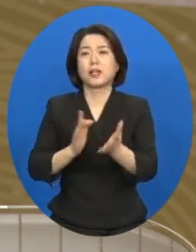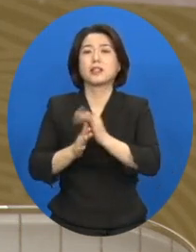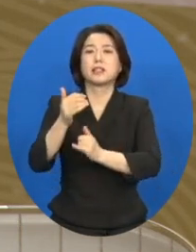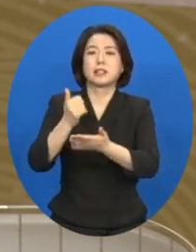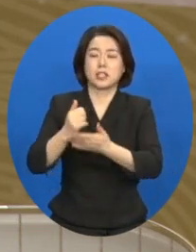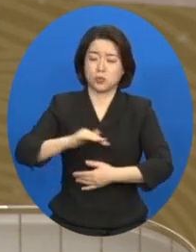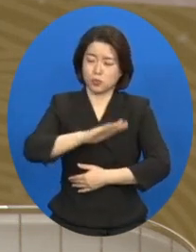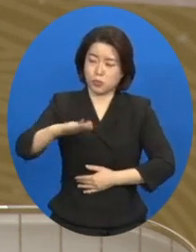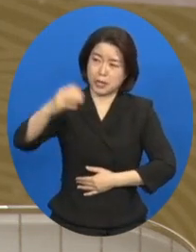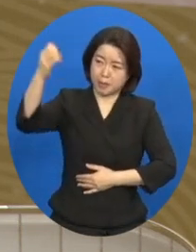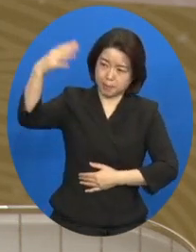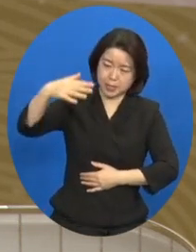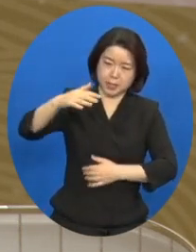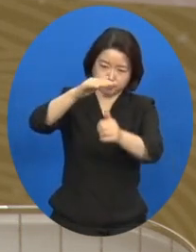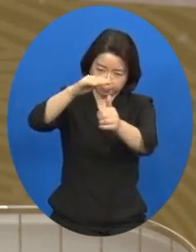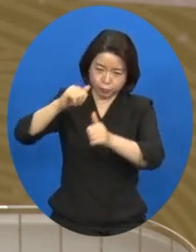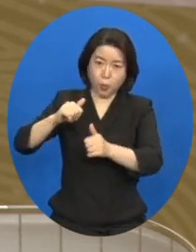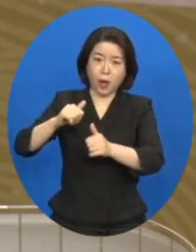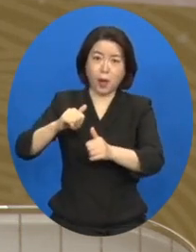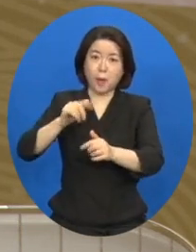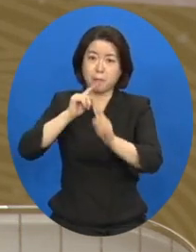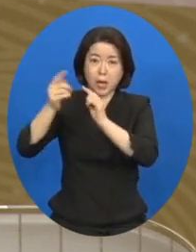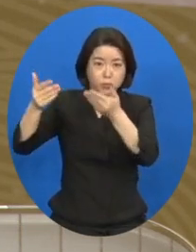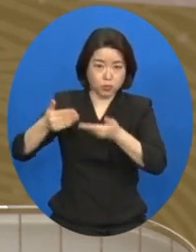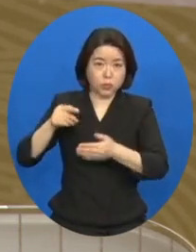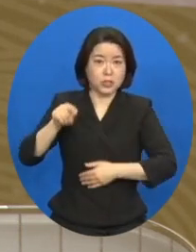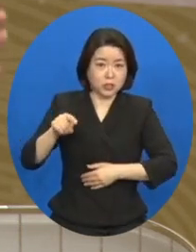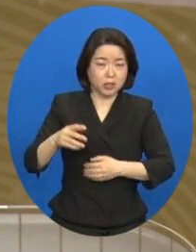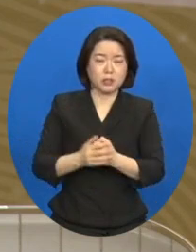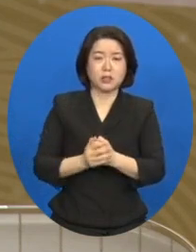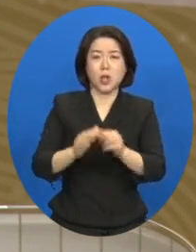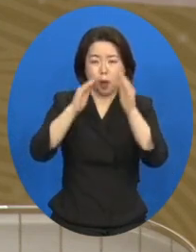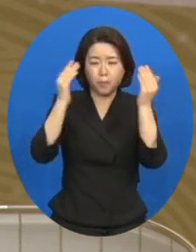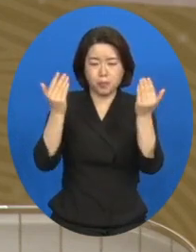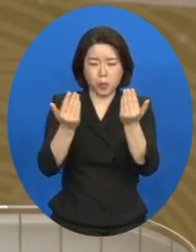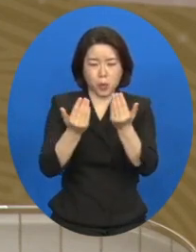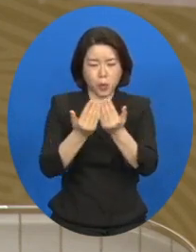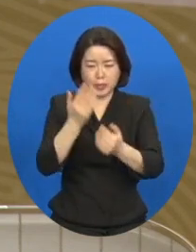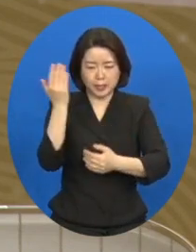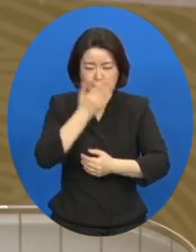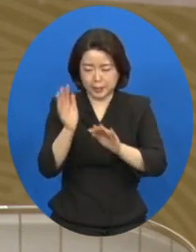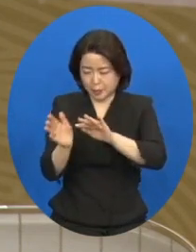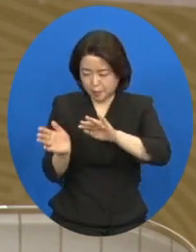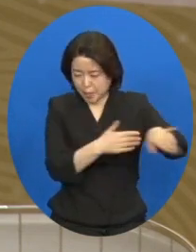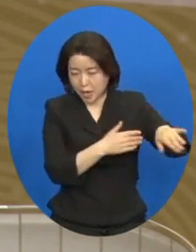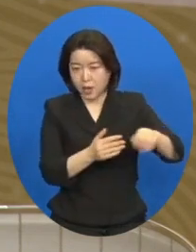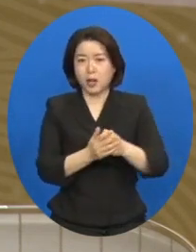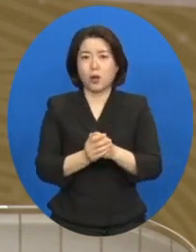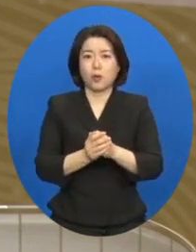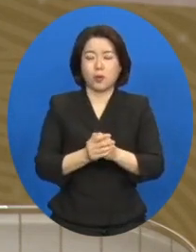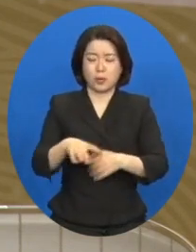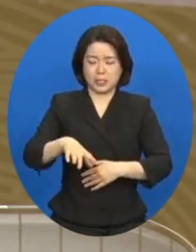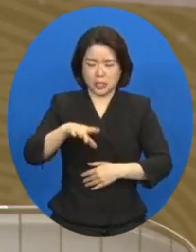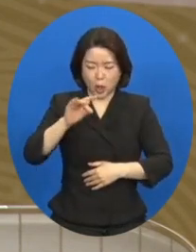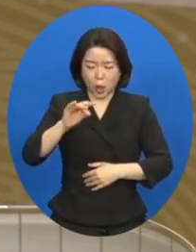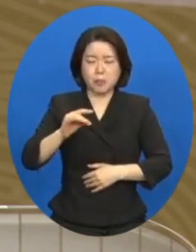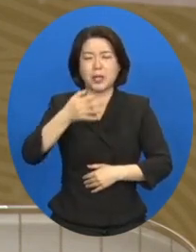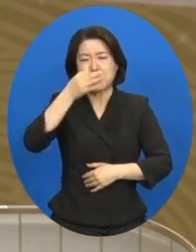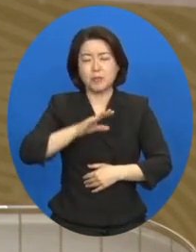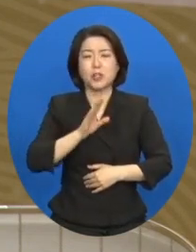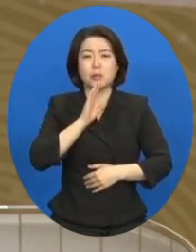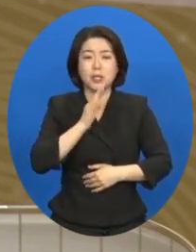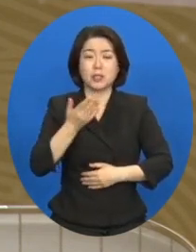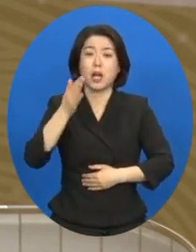예수님께서 우리를 빛 가운데 나오라고 하시는 것은 그 모든 것을 청산하는 삶을 살게 되니까 처음에는 힘들어요.